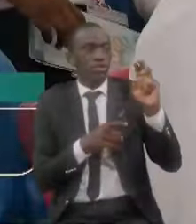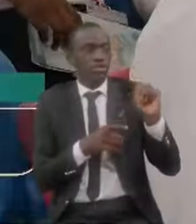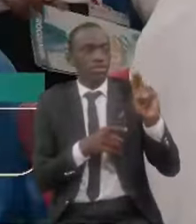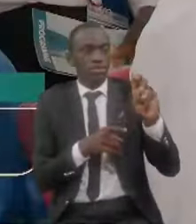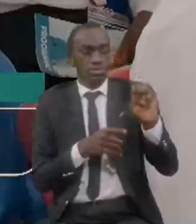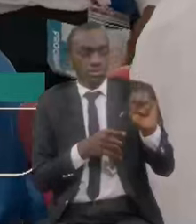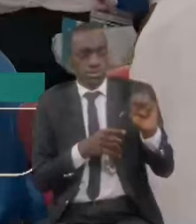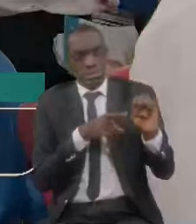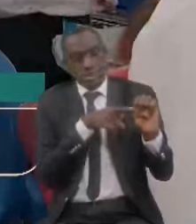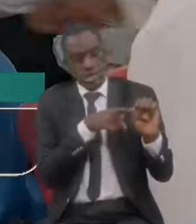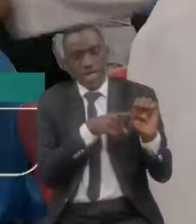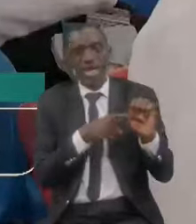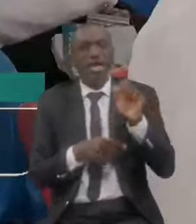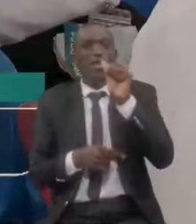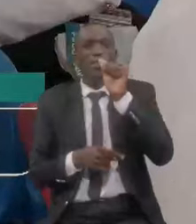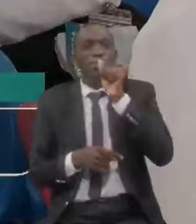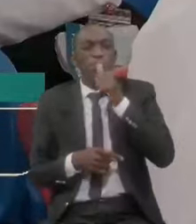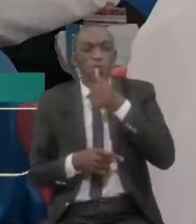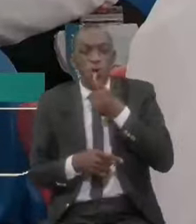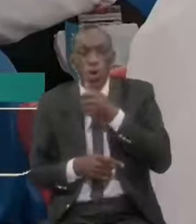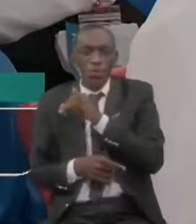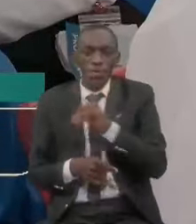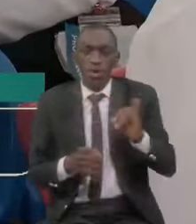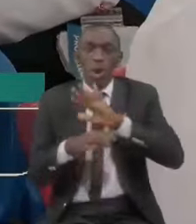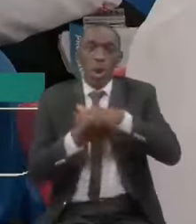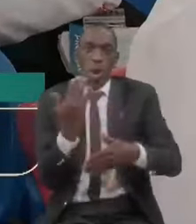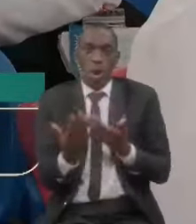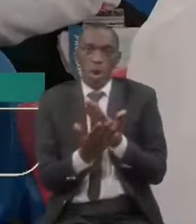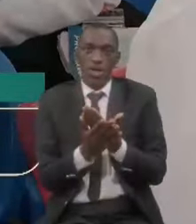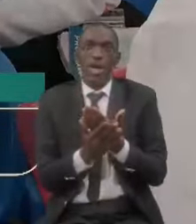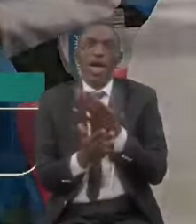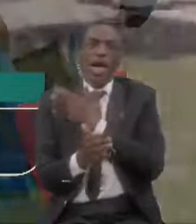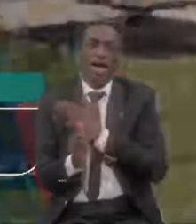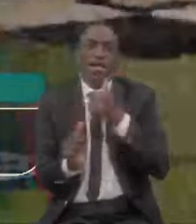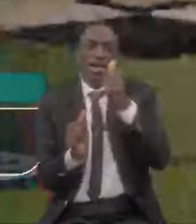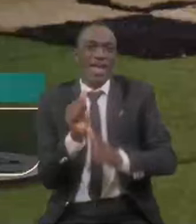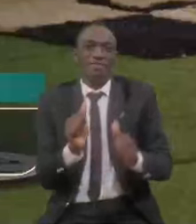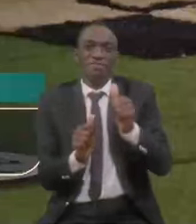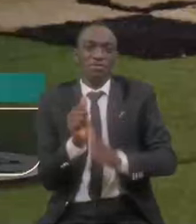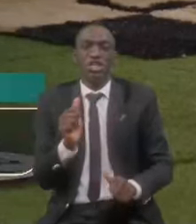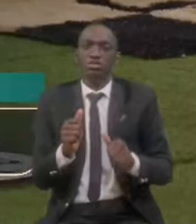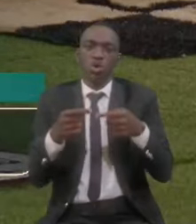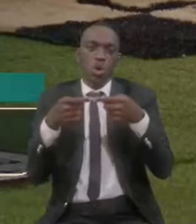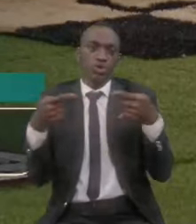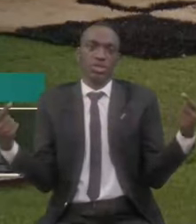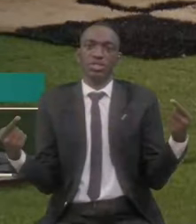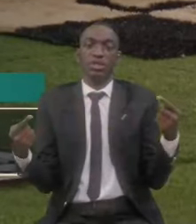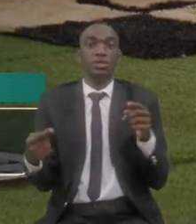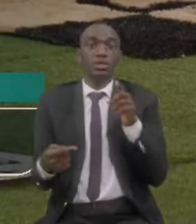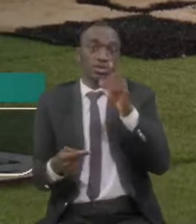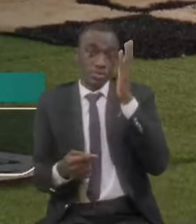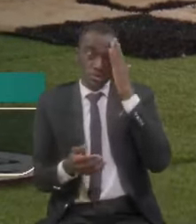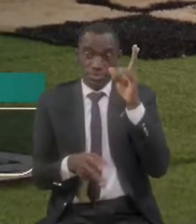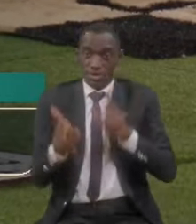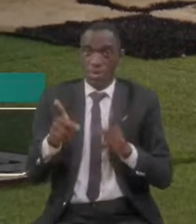toute contradiction. Endurer tout et toute contradiction. il y a des gens qui viendront